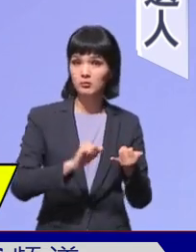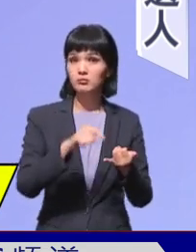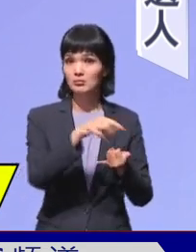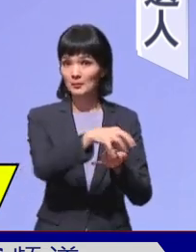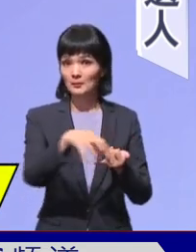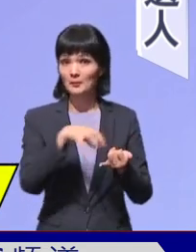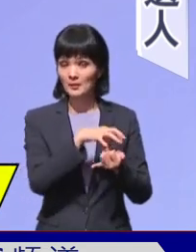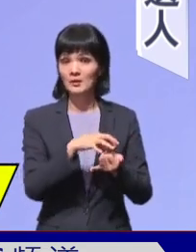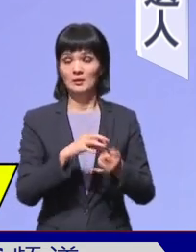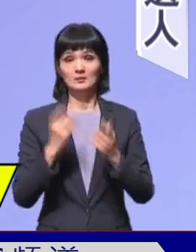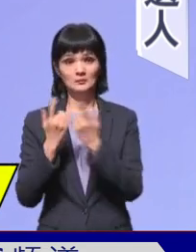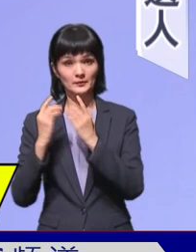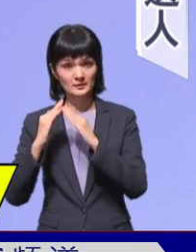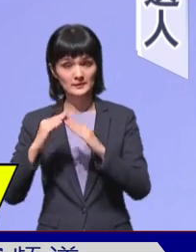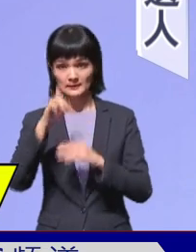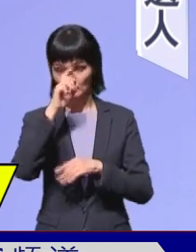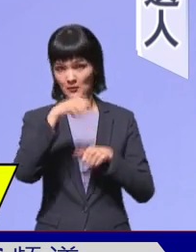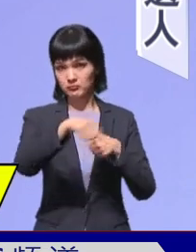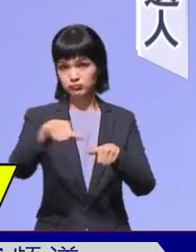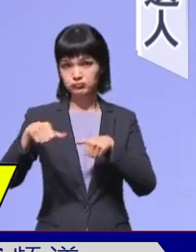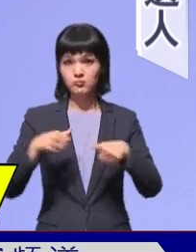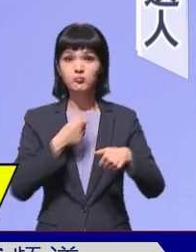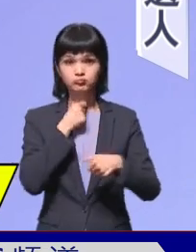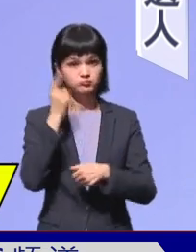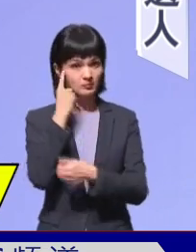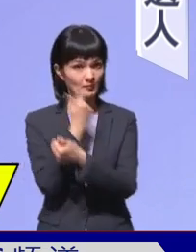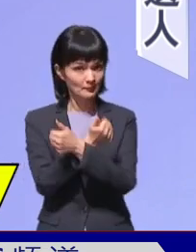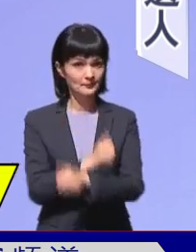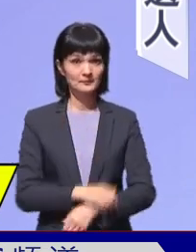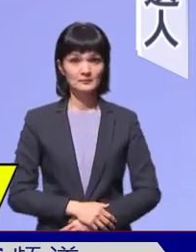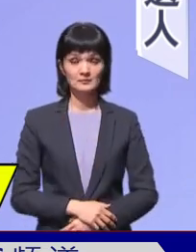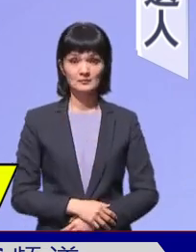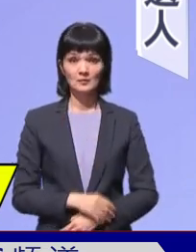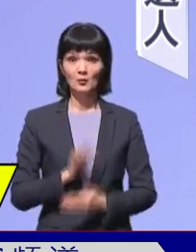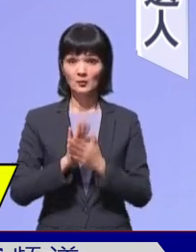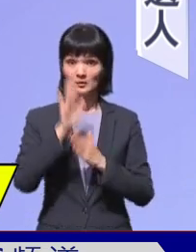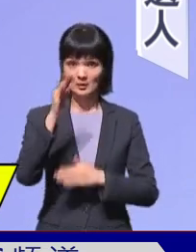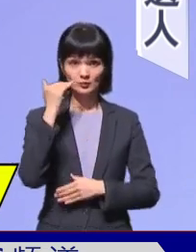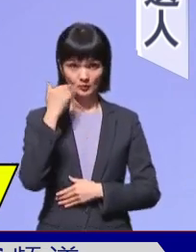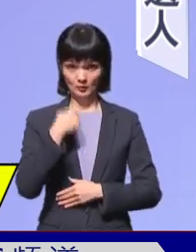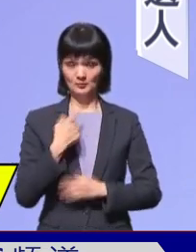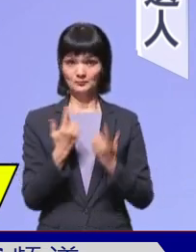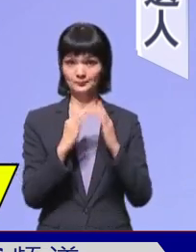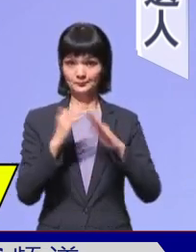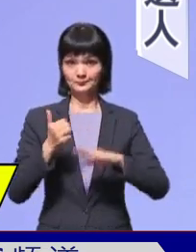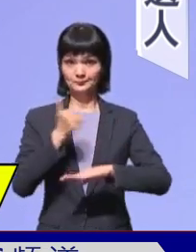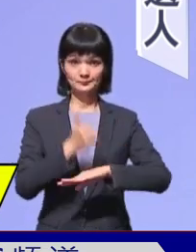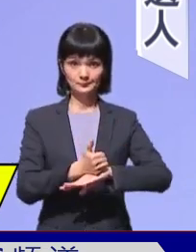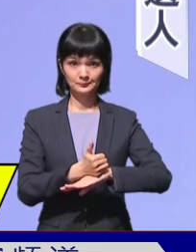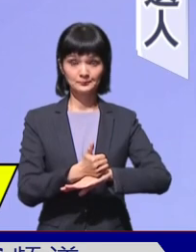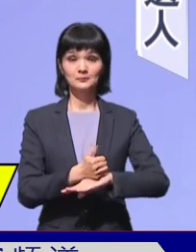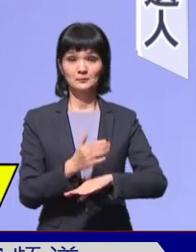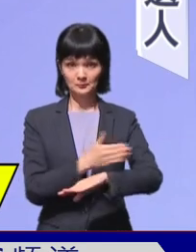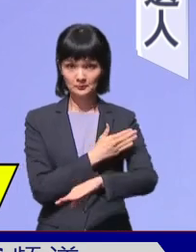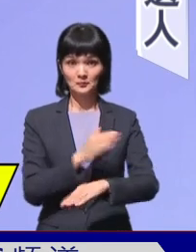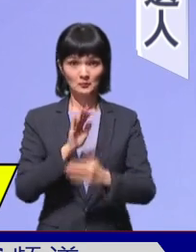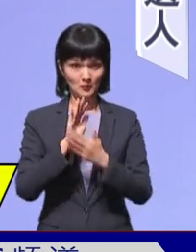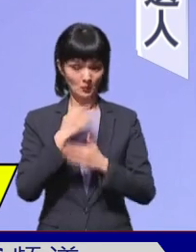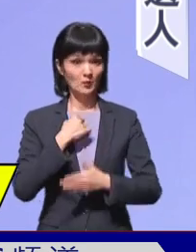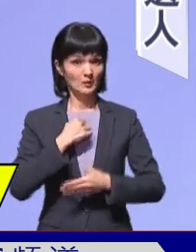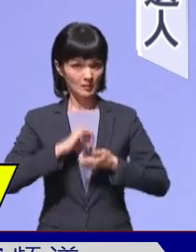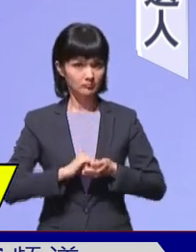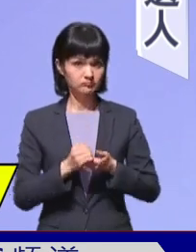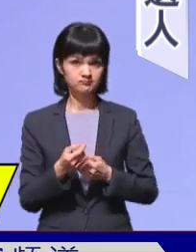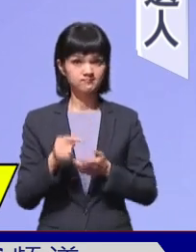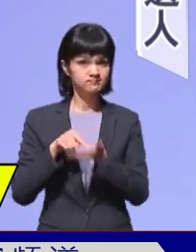市各方面的一个衡平性要予以考虑。那至于我未来当台北市市长，我当然要把它增加，